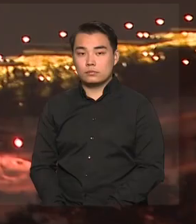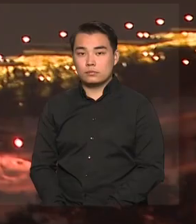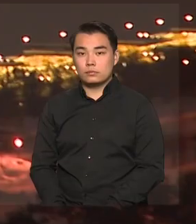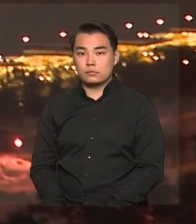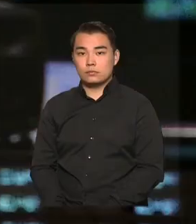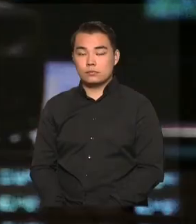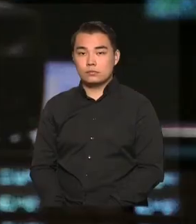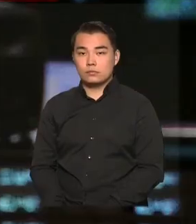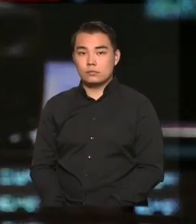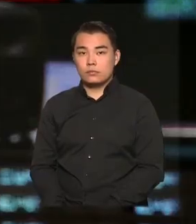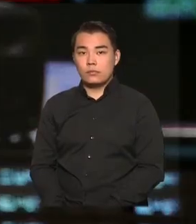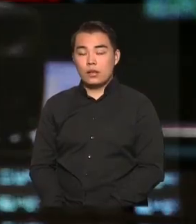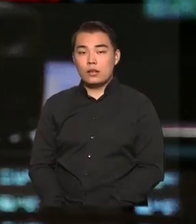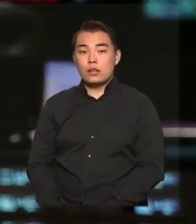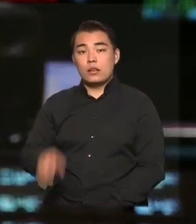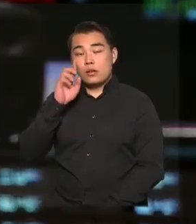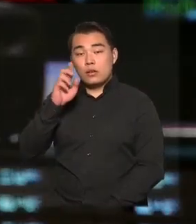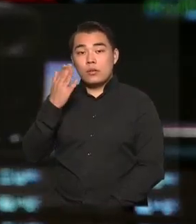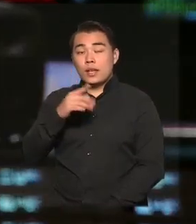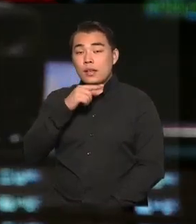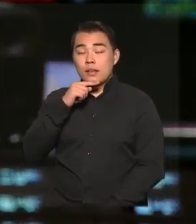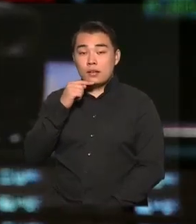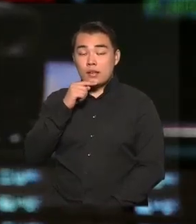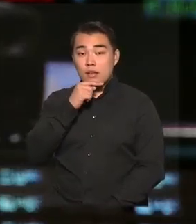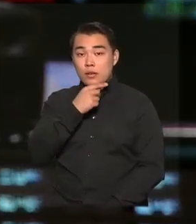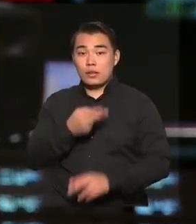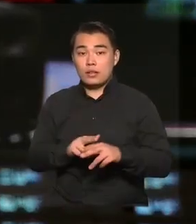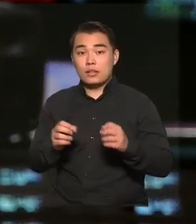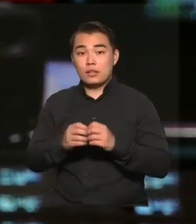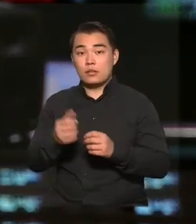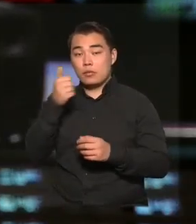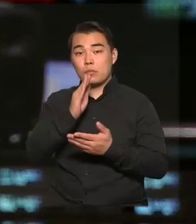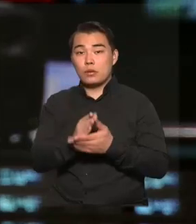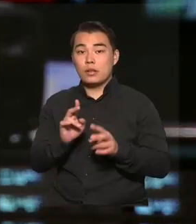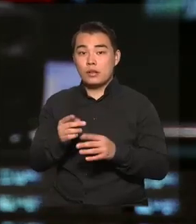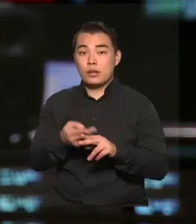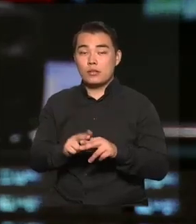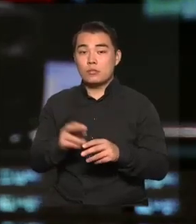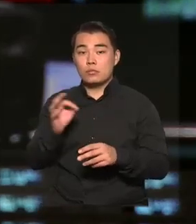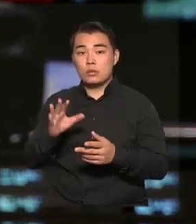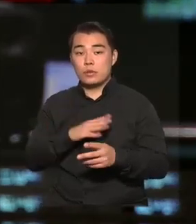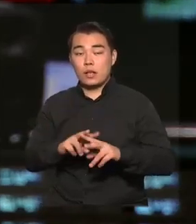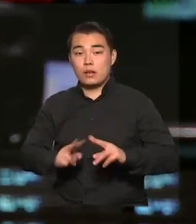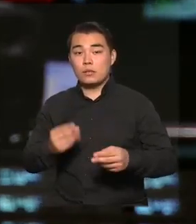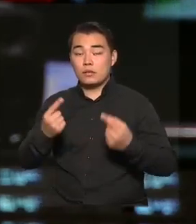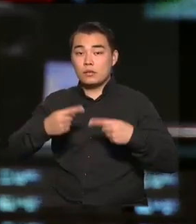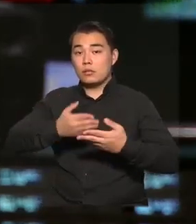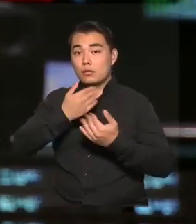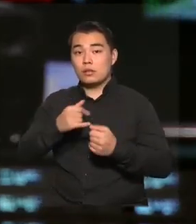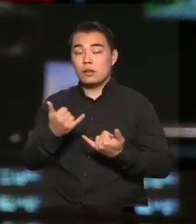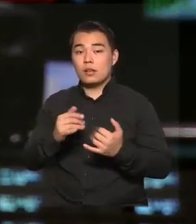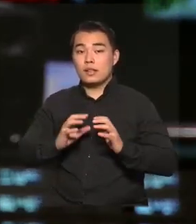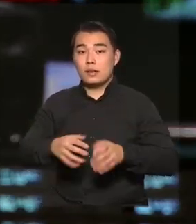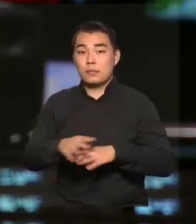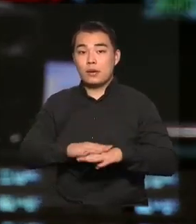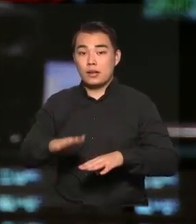Қазаннан. Ел экономикасы 10 жыл бойы тұралады. Өнім өндіру нәтижесі нөлге тең. Дүниежүзілік банк